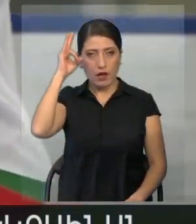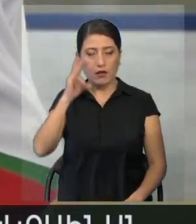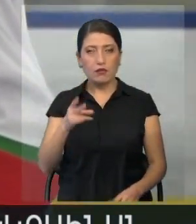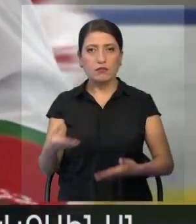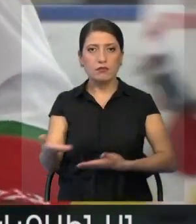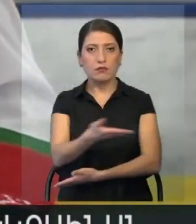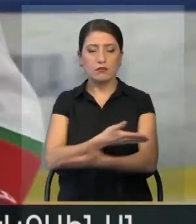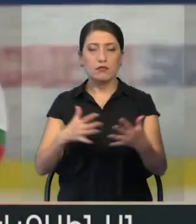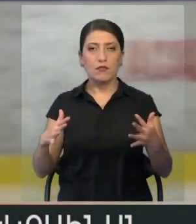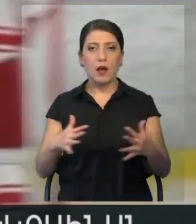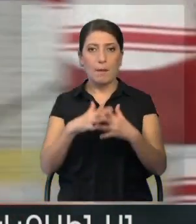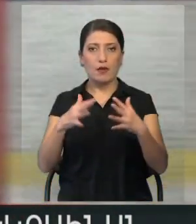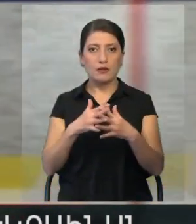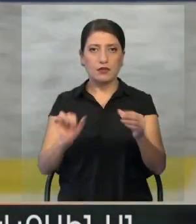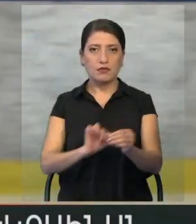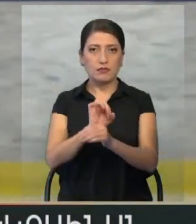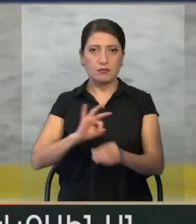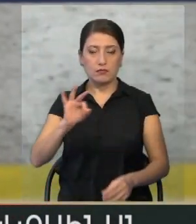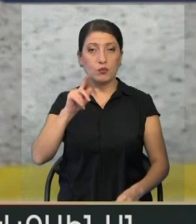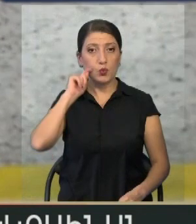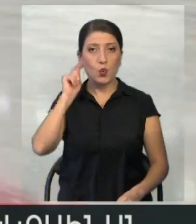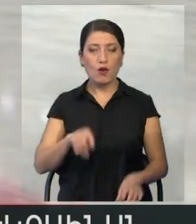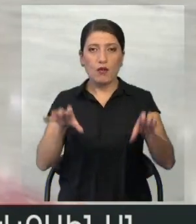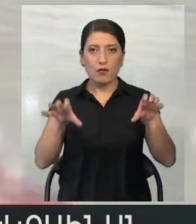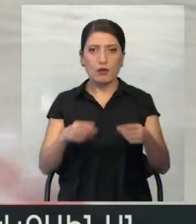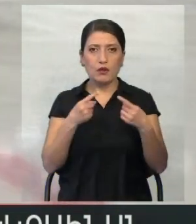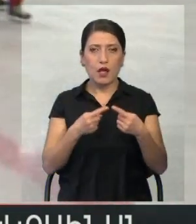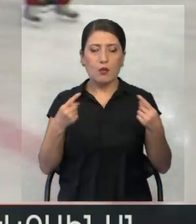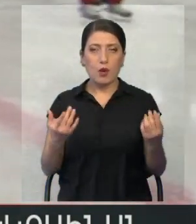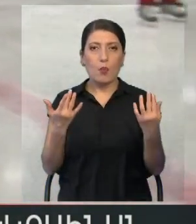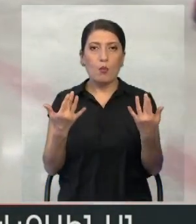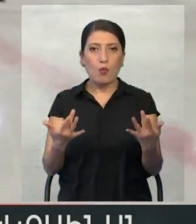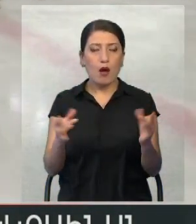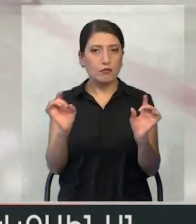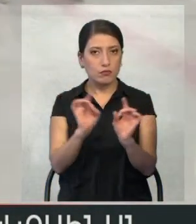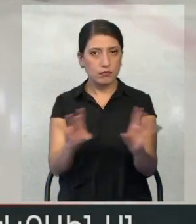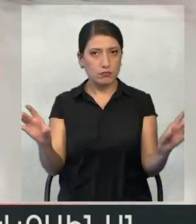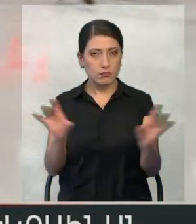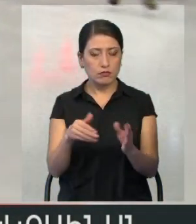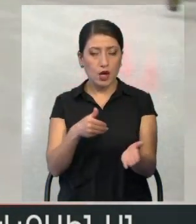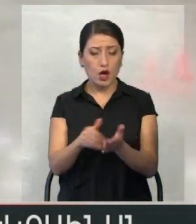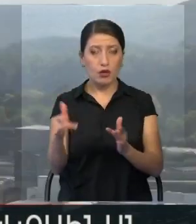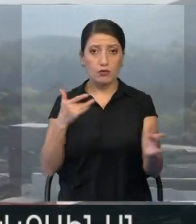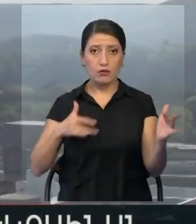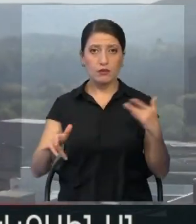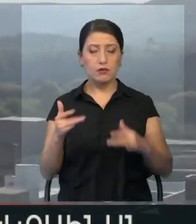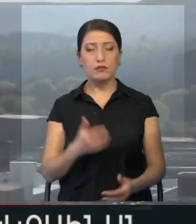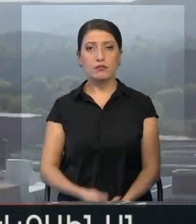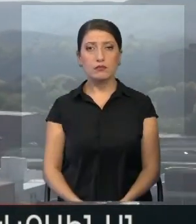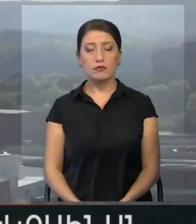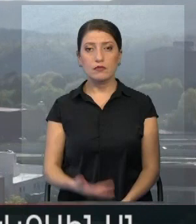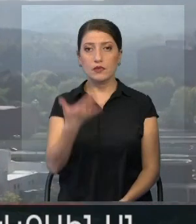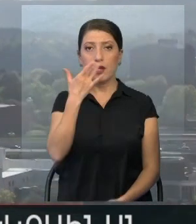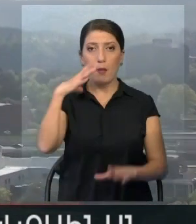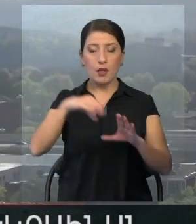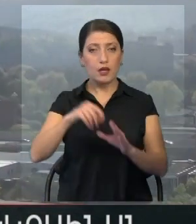մարտադաշտ պատերազմը կանգնեցնելու համար, բայց Ուկրաինայի նախագահը տարբեր պահանջներ է առաջ քաշել ու հրաժարվել։